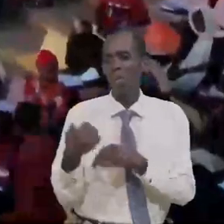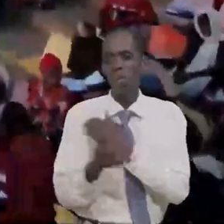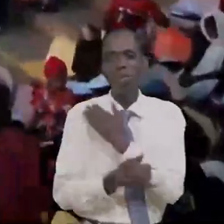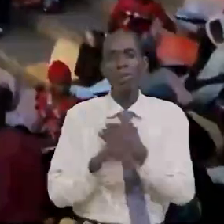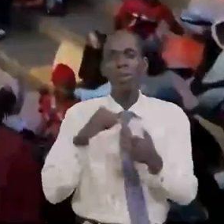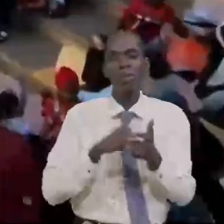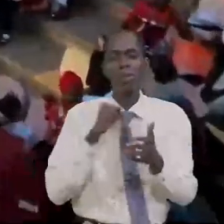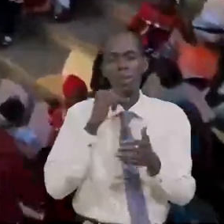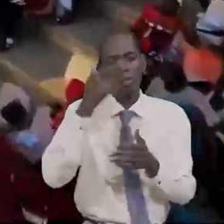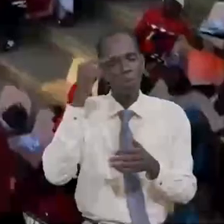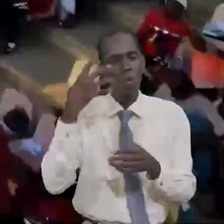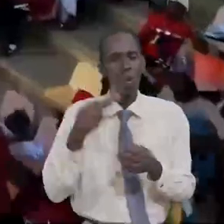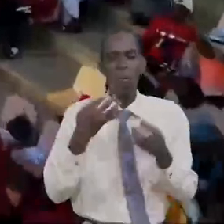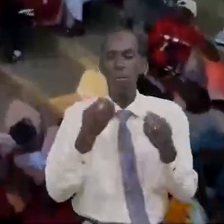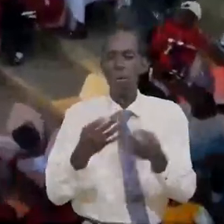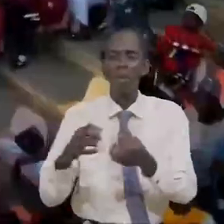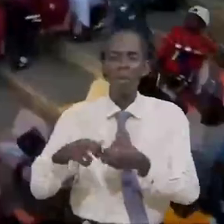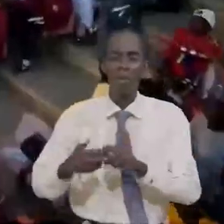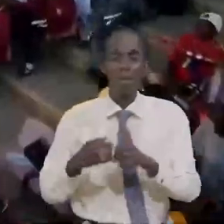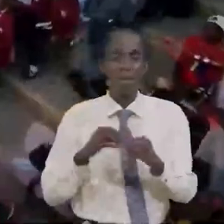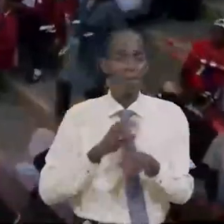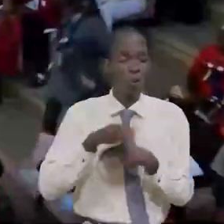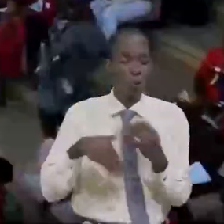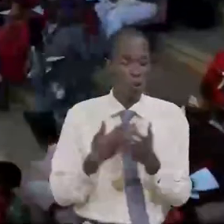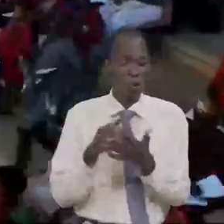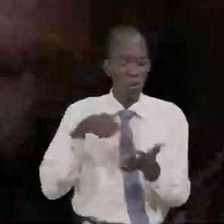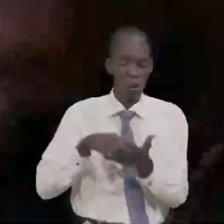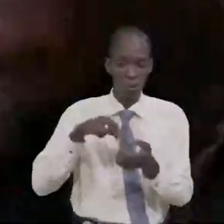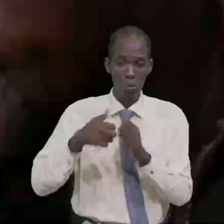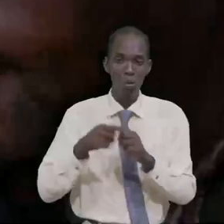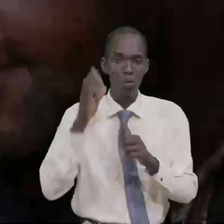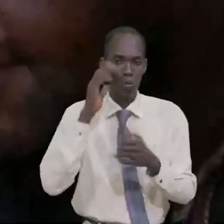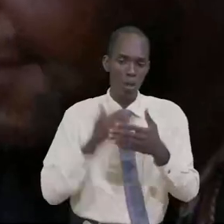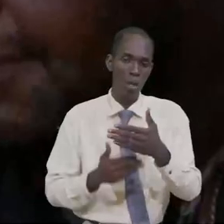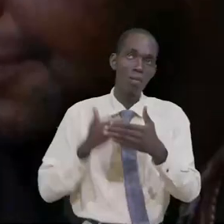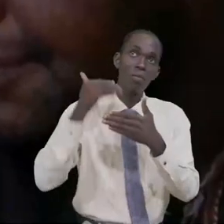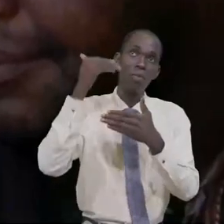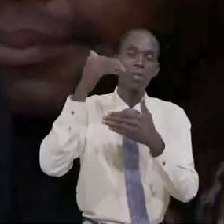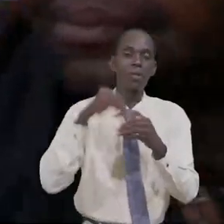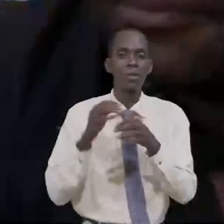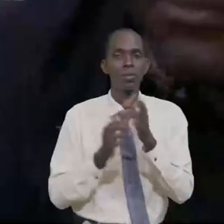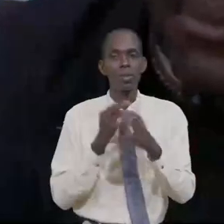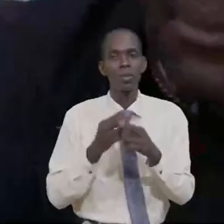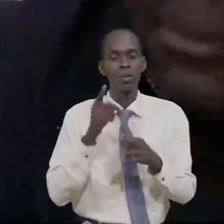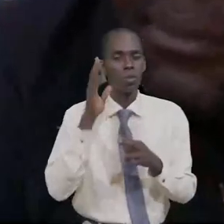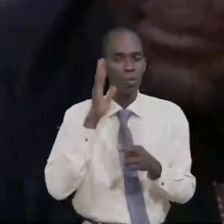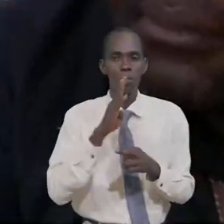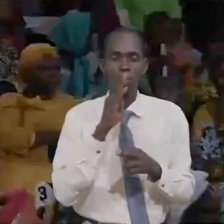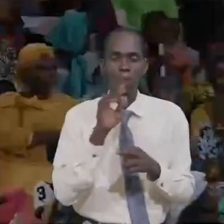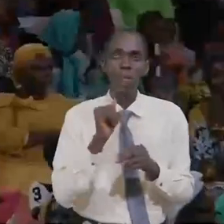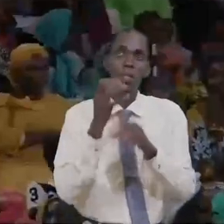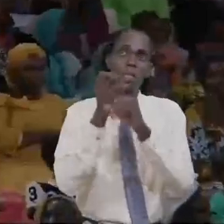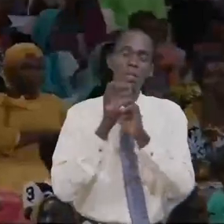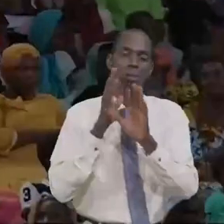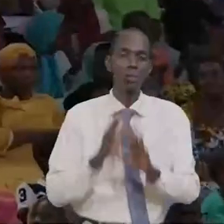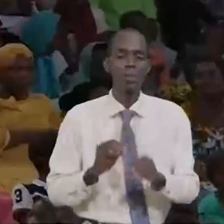dans ces adversités tu vas avancer tu seras réalisateur la personne